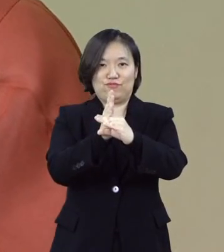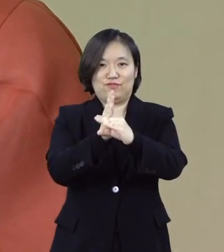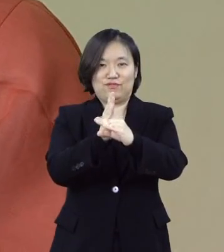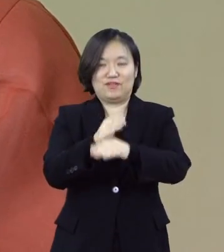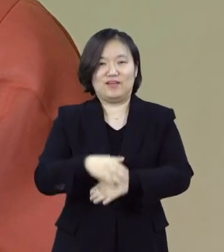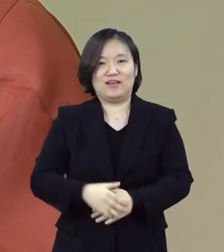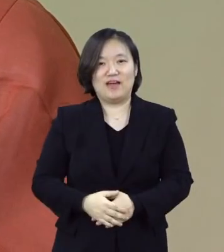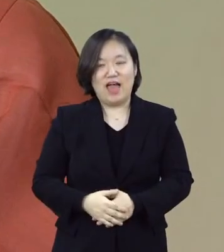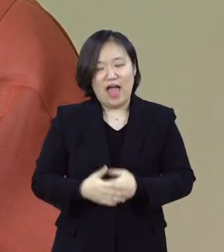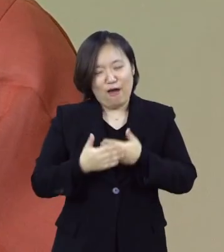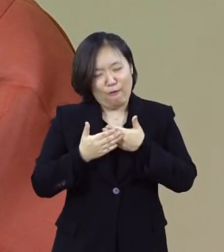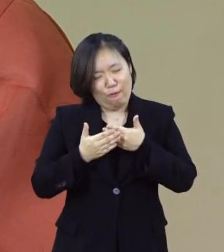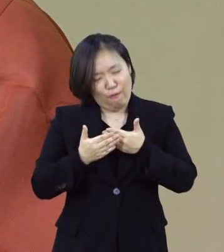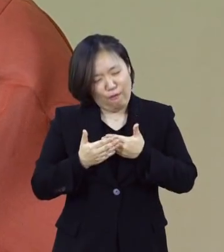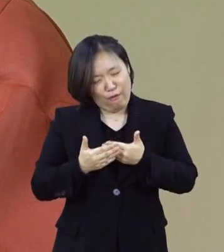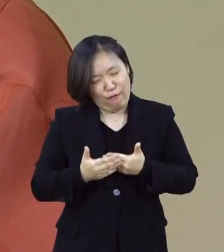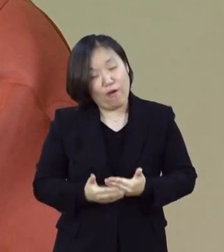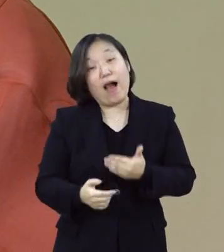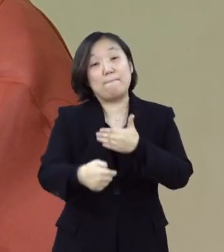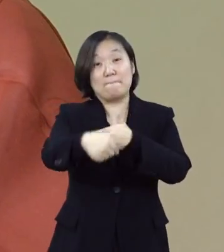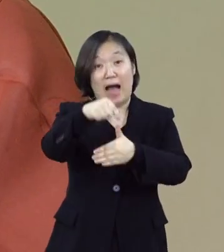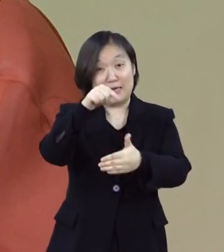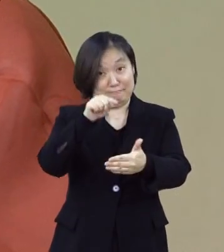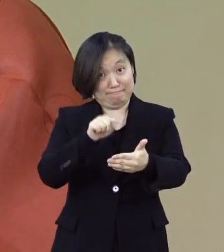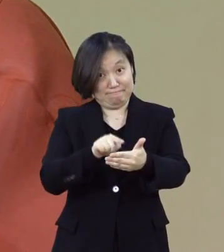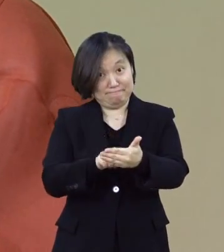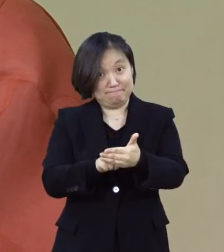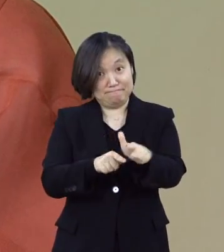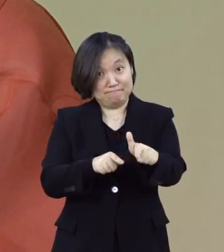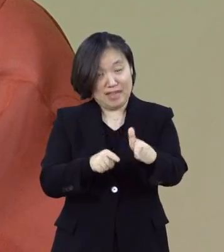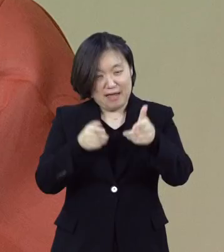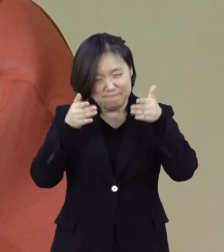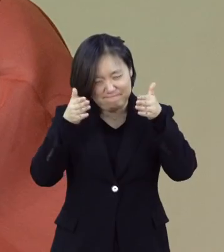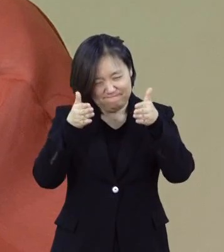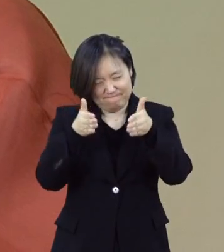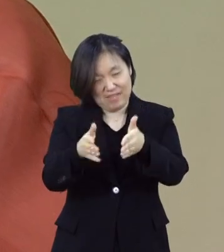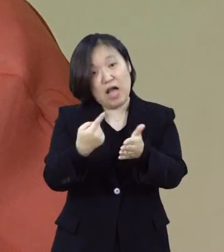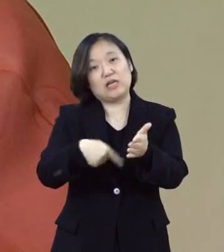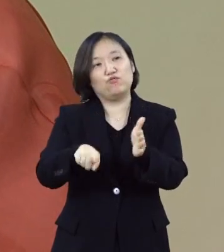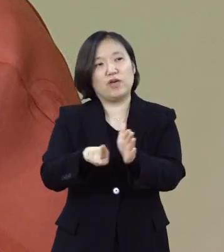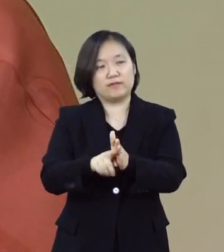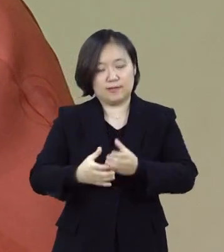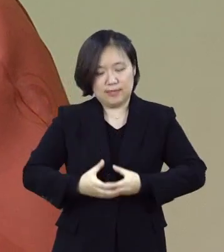깊고 고요한 마음 상태에 들어가기 위해서 선정산매를 닦고 있었을 때